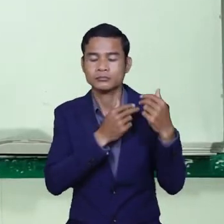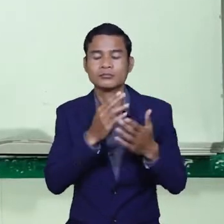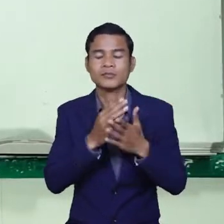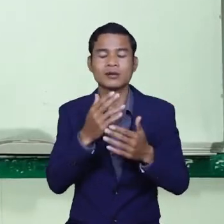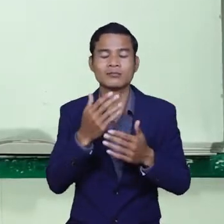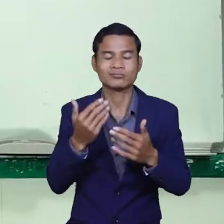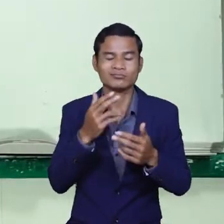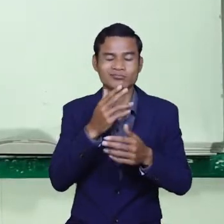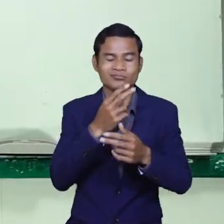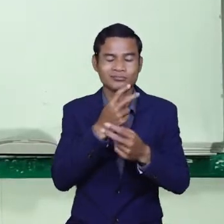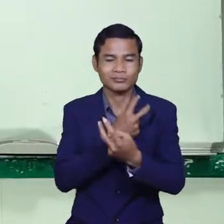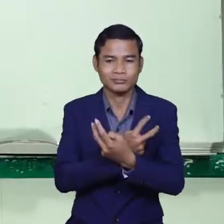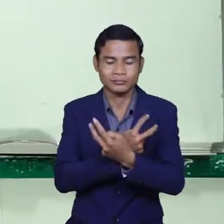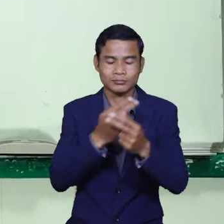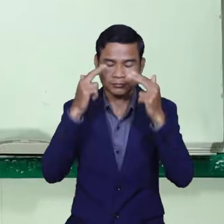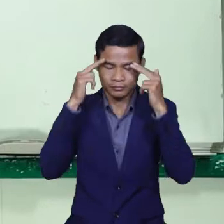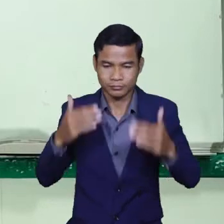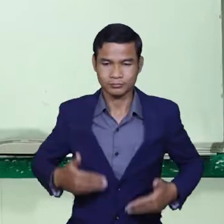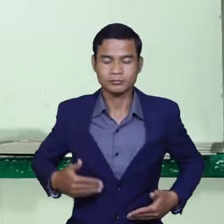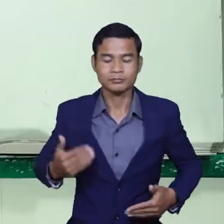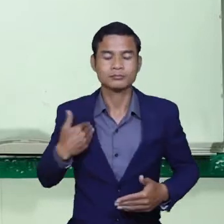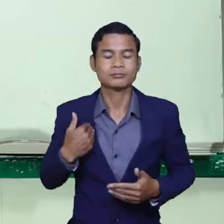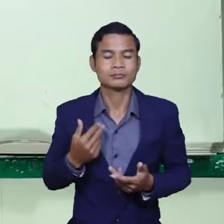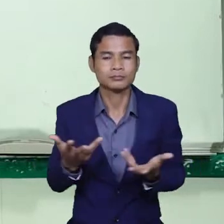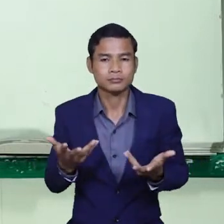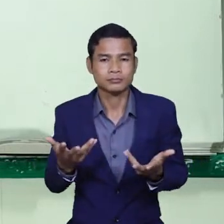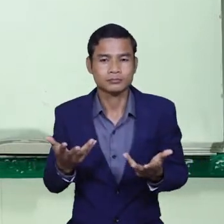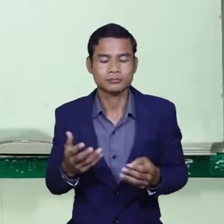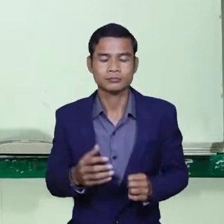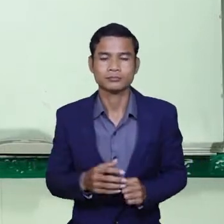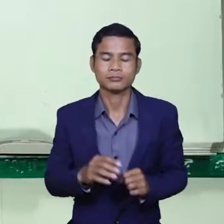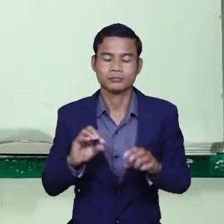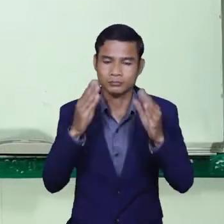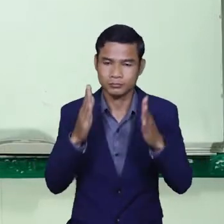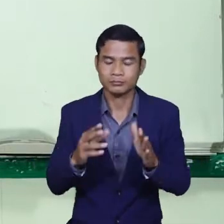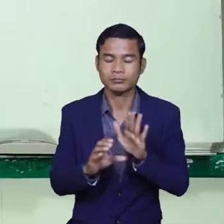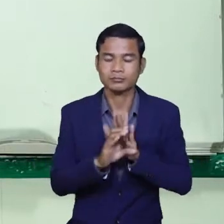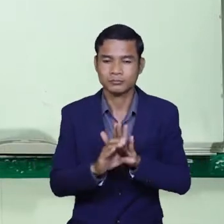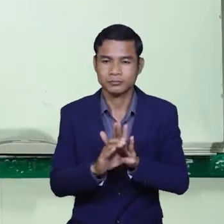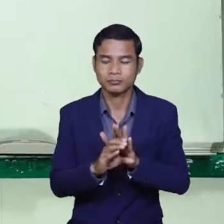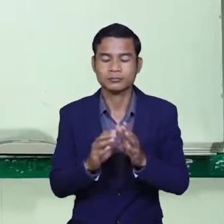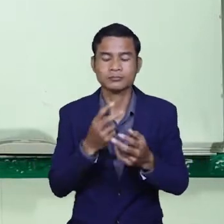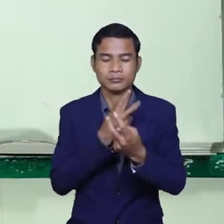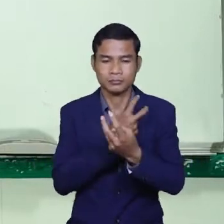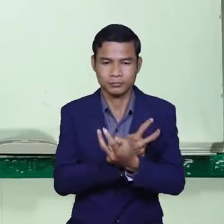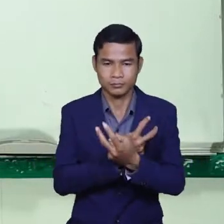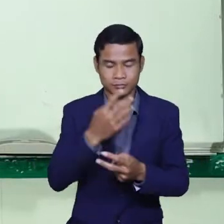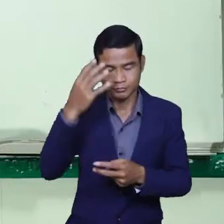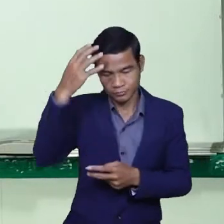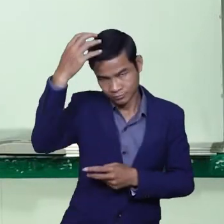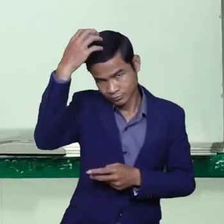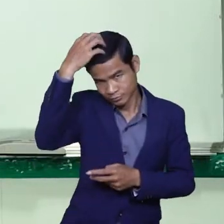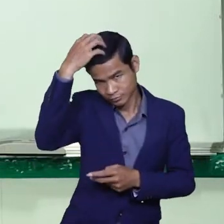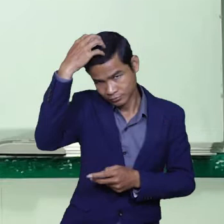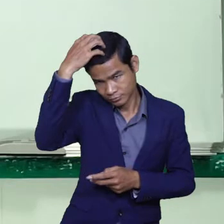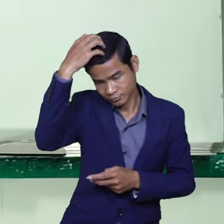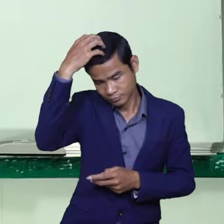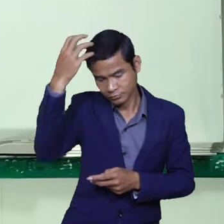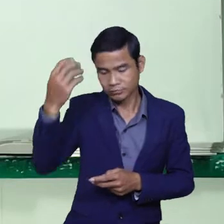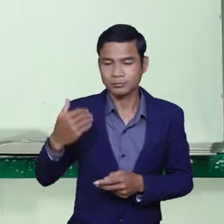ាមានតួនាទីចាដូចម្តេចខ្លះចាអញ្ចឹងអ្នកគ្រូចាលើកឧទាហរណ៍ចាឆ្អឹងលលាក្បាលអញ្ចឹងតើឆ្អឹង